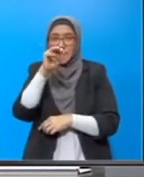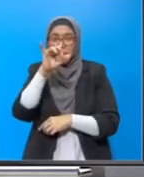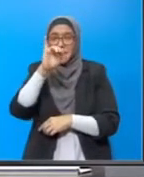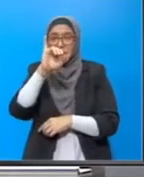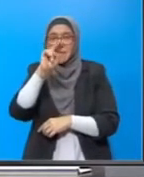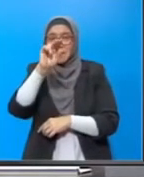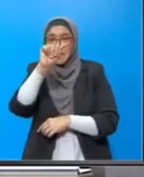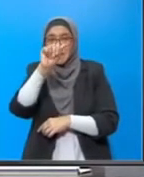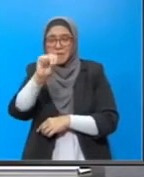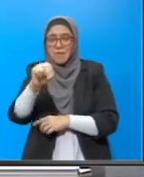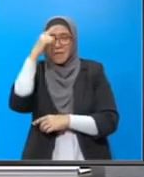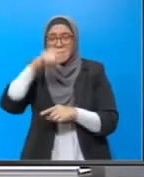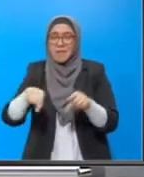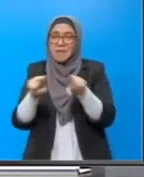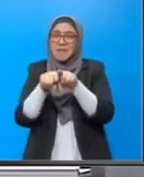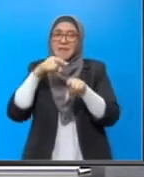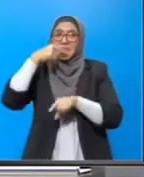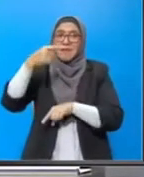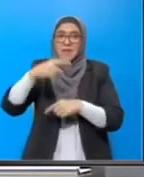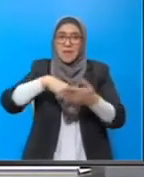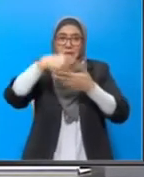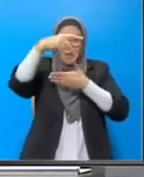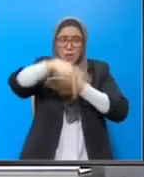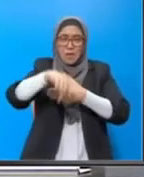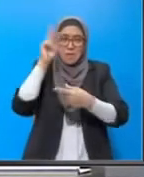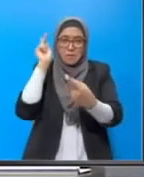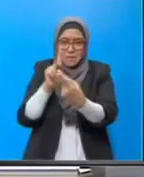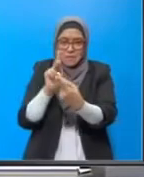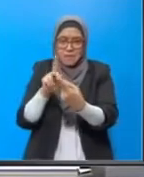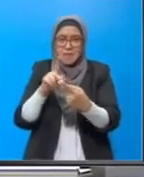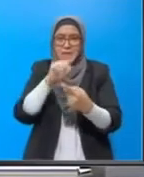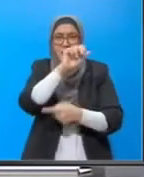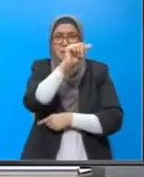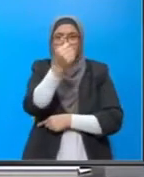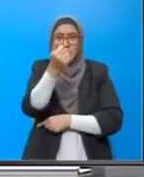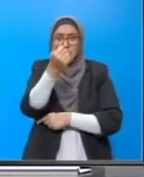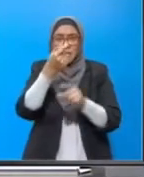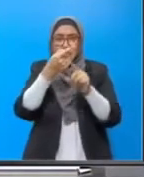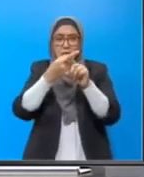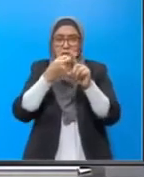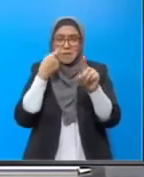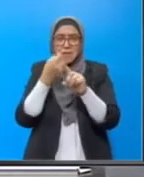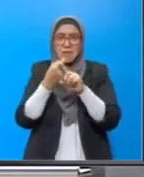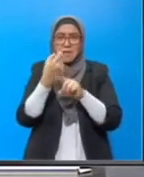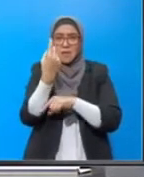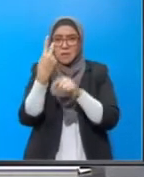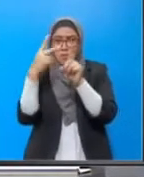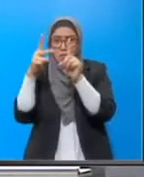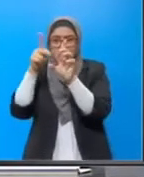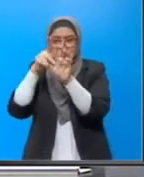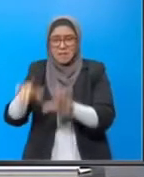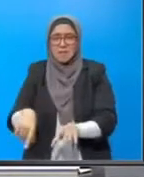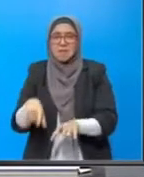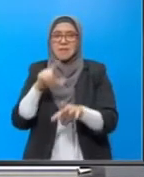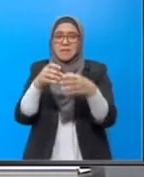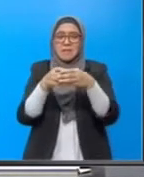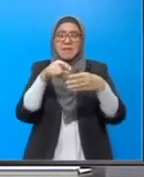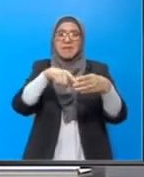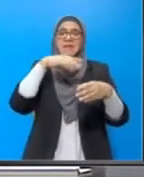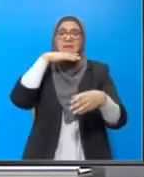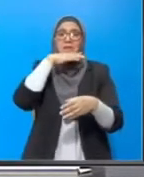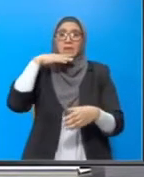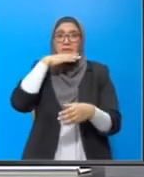e-proper 10 peserta di pada 12 + tadi terdiri daripada anak-anak muda mereka lihat dari segi